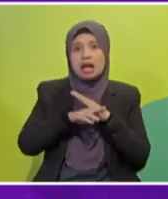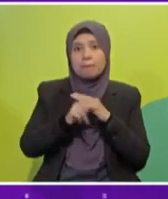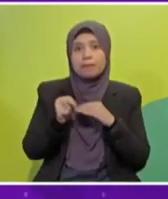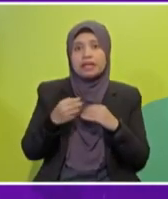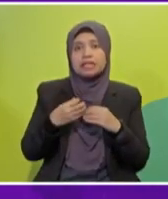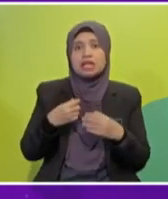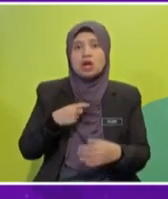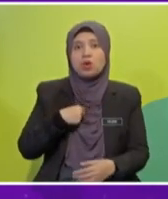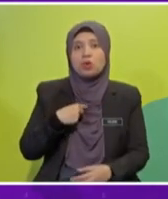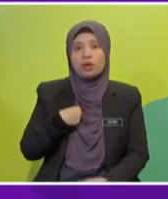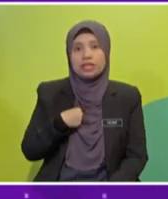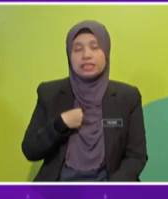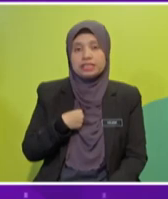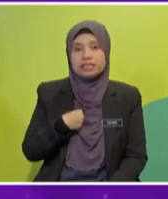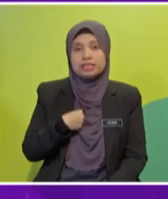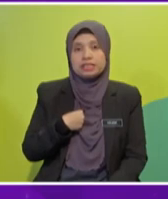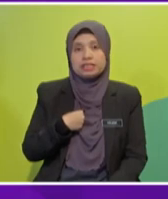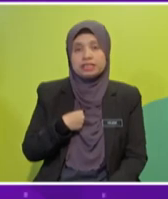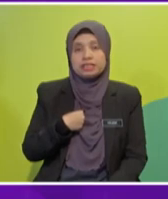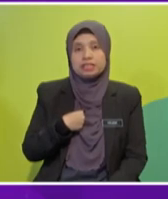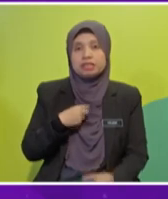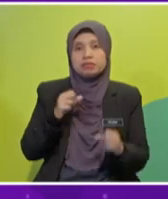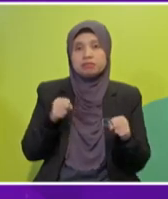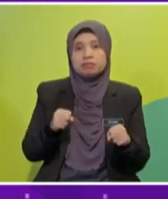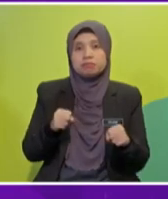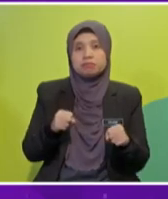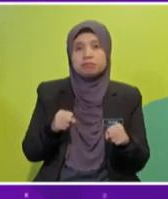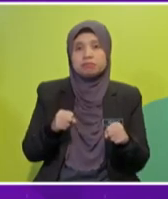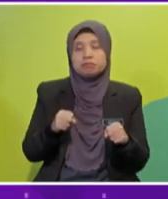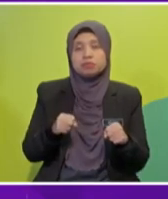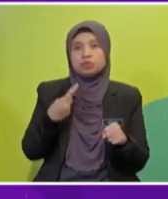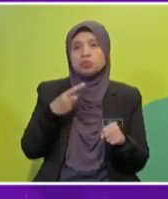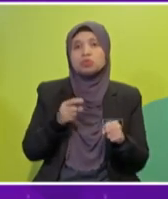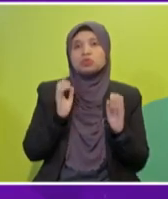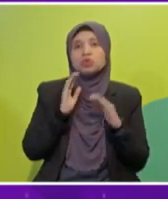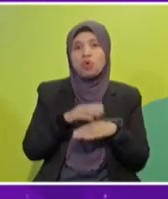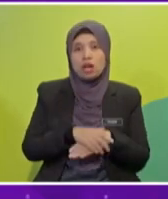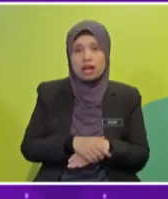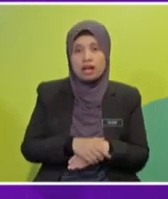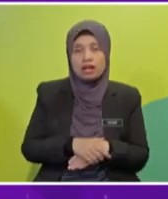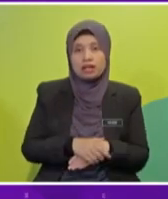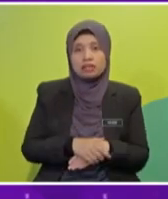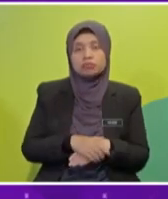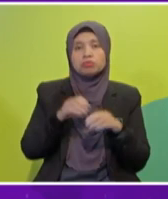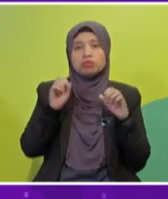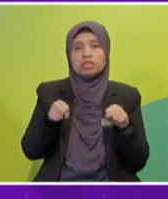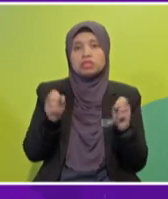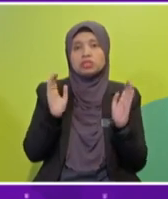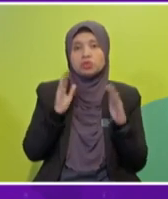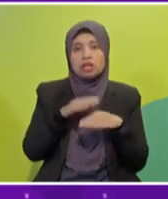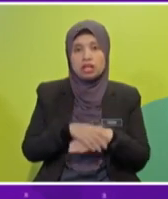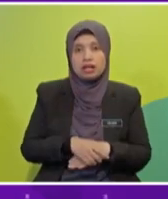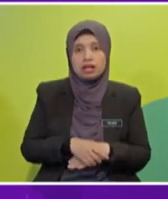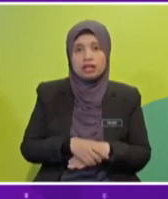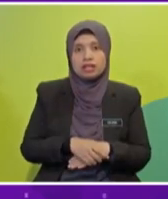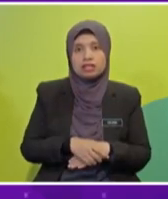Rohani baca. Rohaninya apa? Membolehkan untuk solat tawaf dan menyentuh. Okey, bagus. Okey.